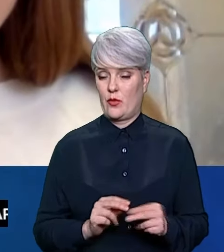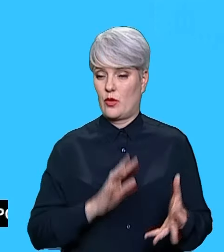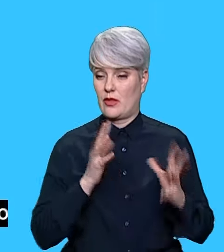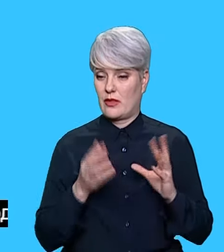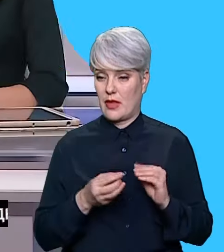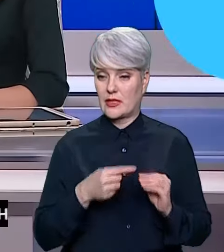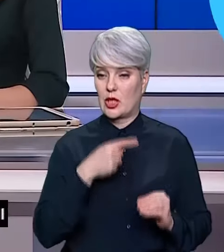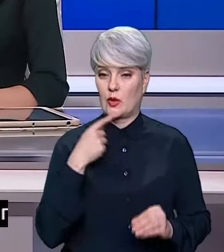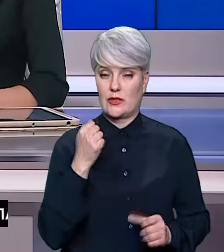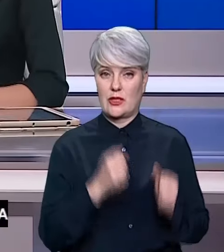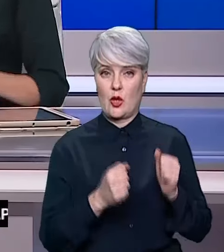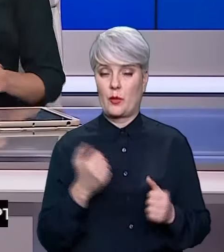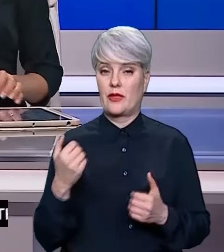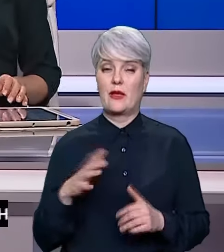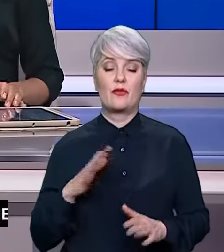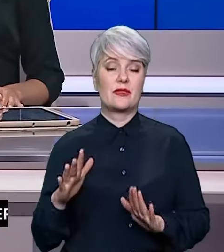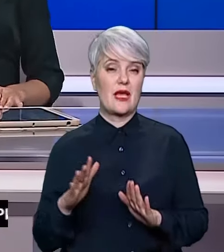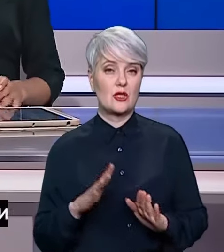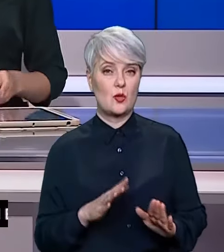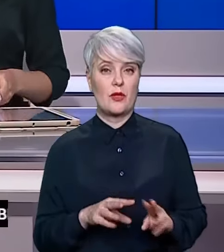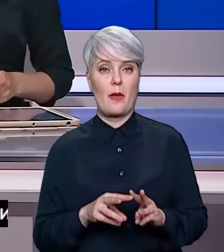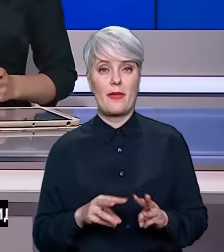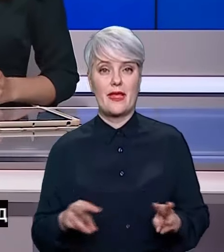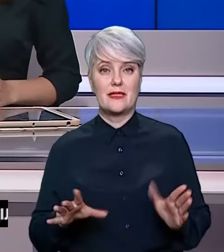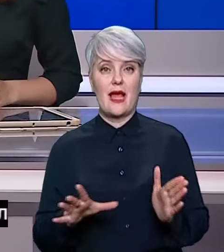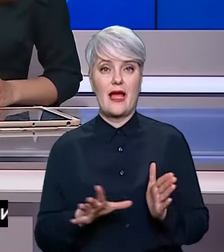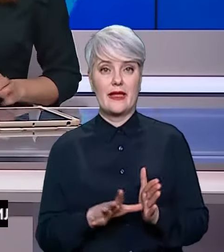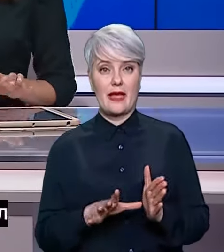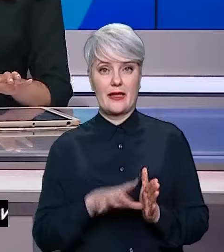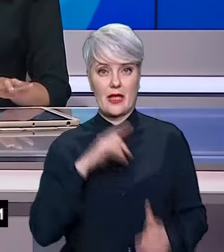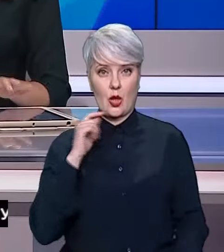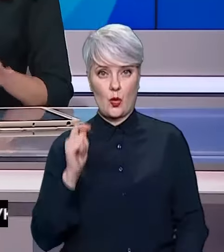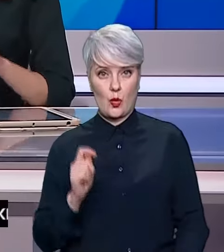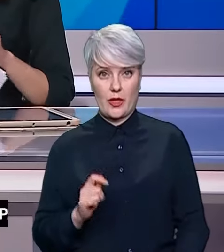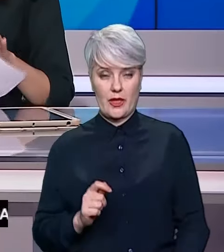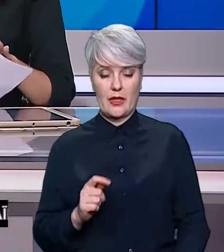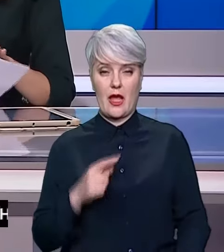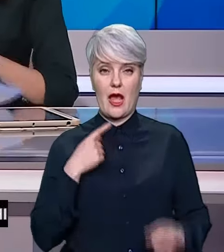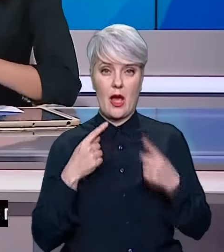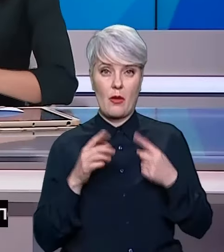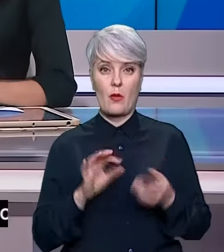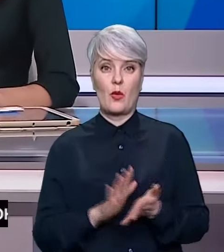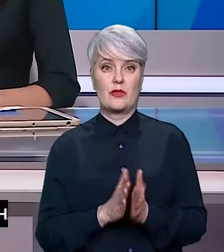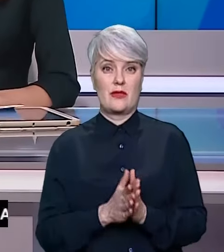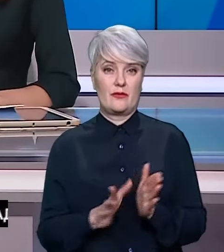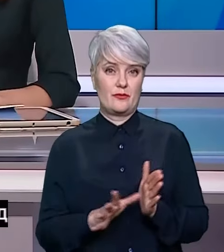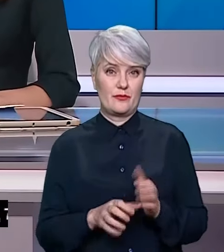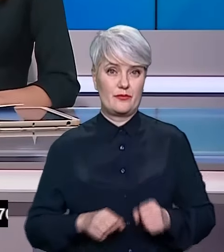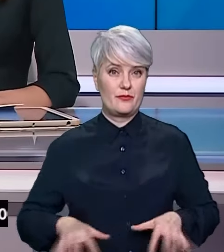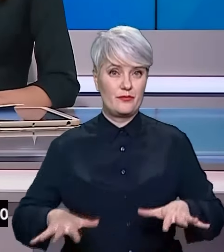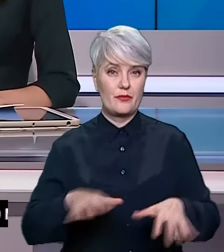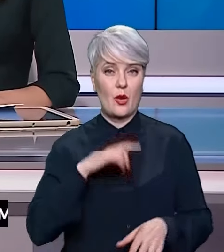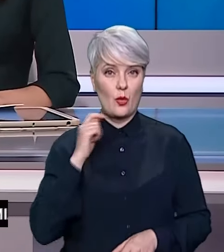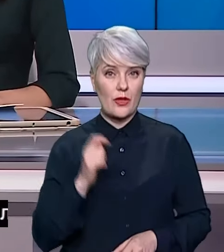заступниця міністра енергетики України, говорили про стан енергетичної інфраструктури в Україні, а також з'ясовували питання,